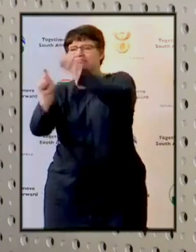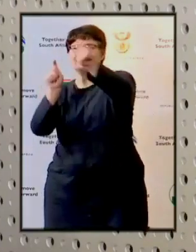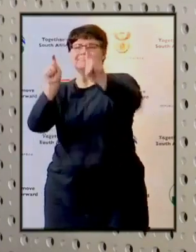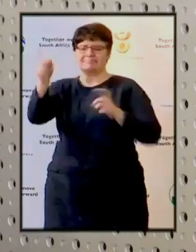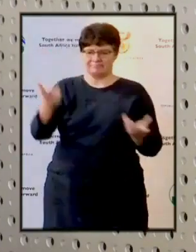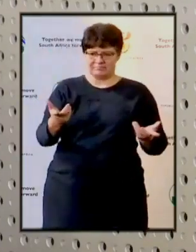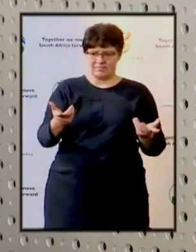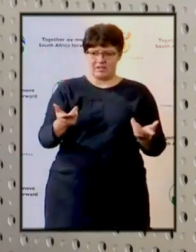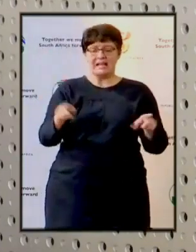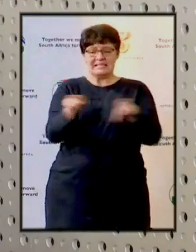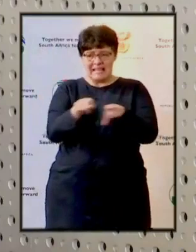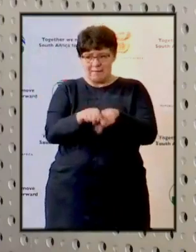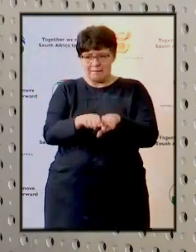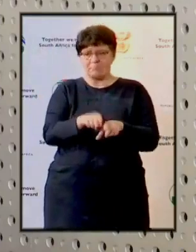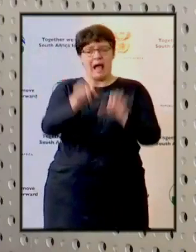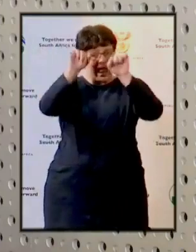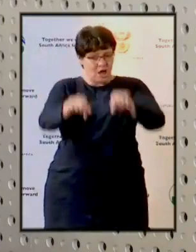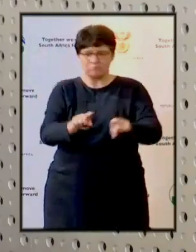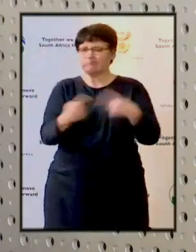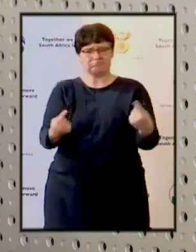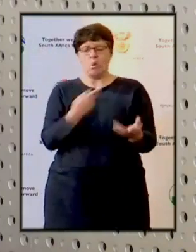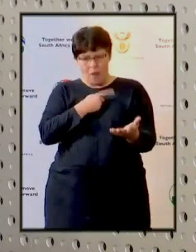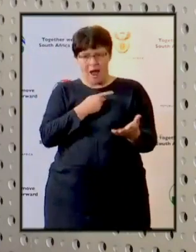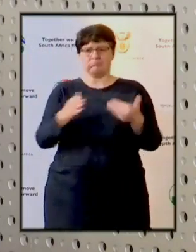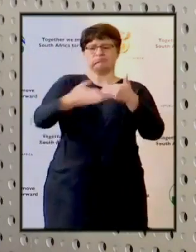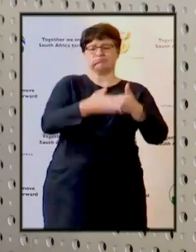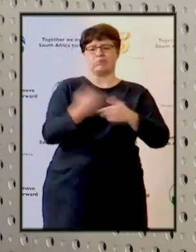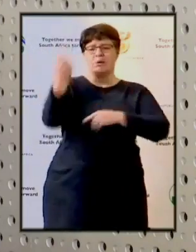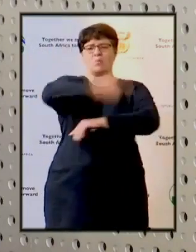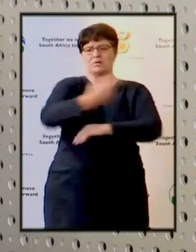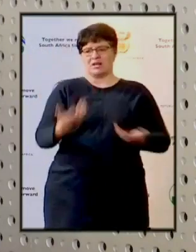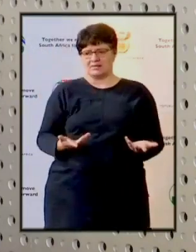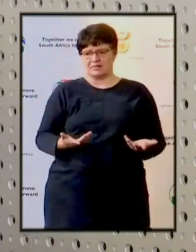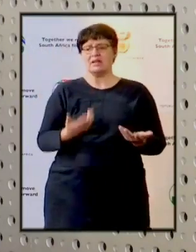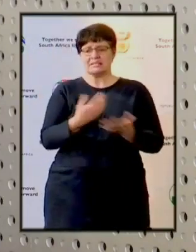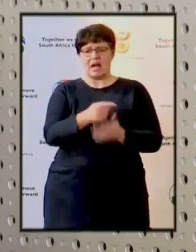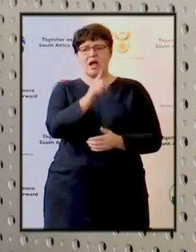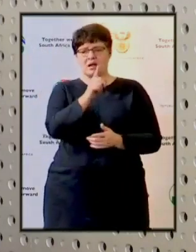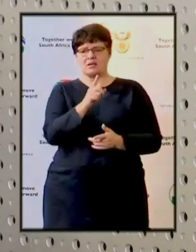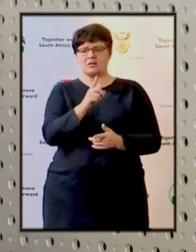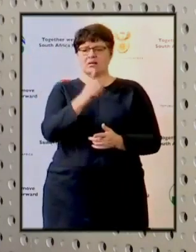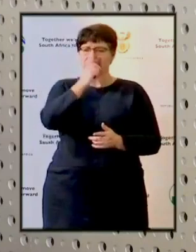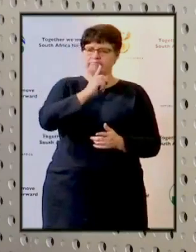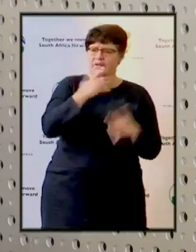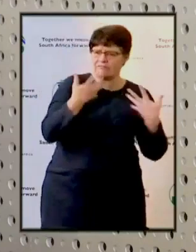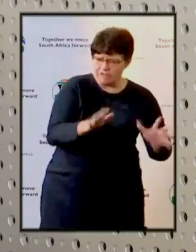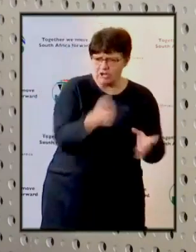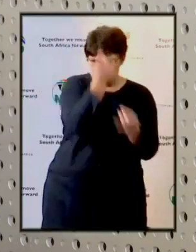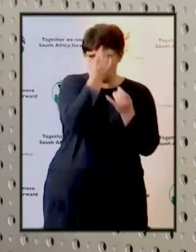naloko akuvumelekile njengoba eshilo nje ungqongqoshe uMama Nkosazana Zuma ukuthi okwamanje